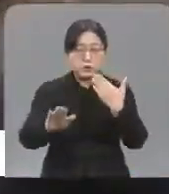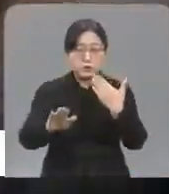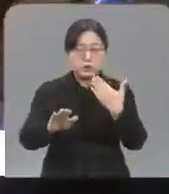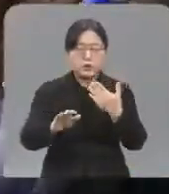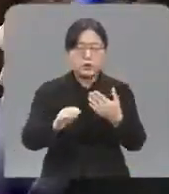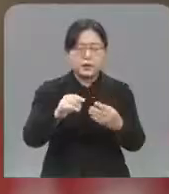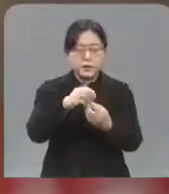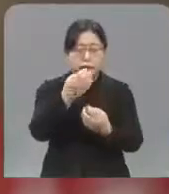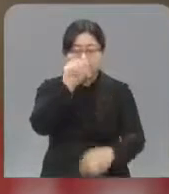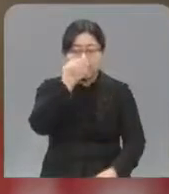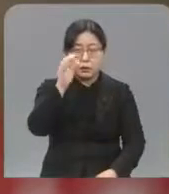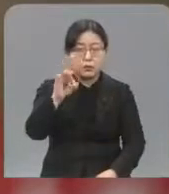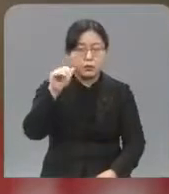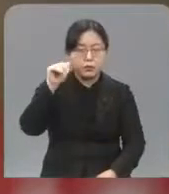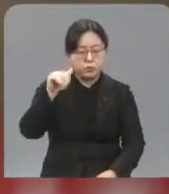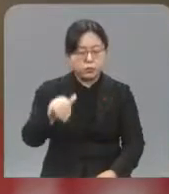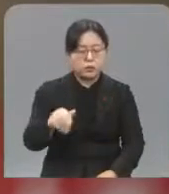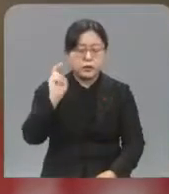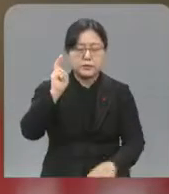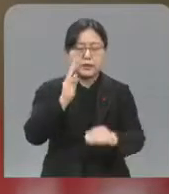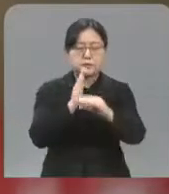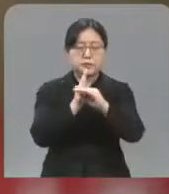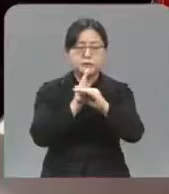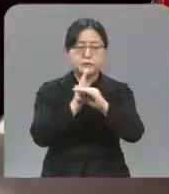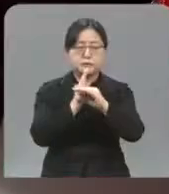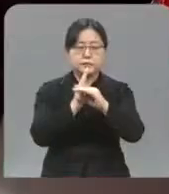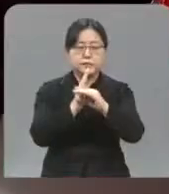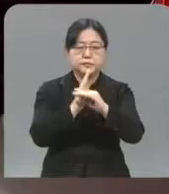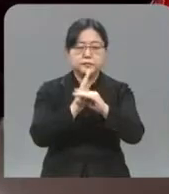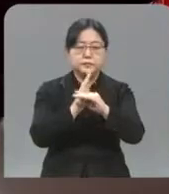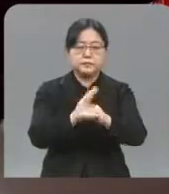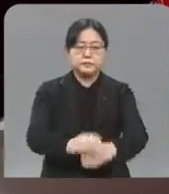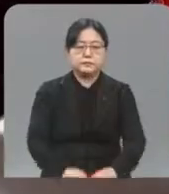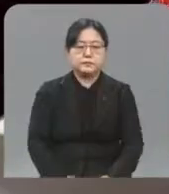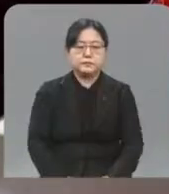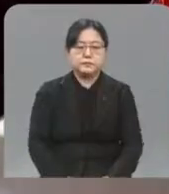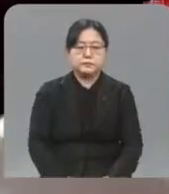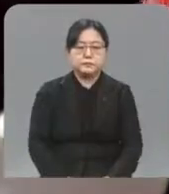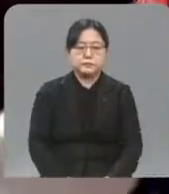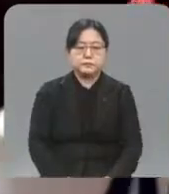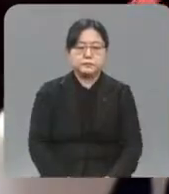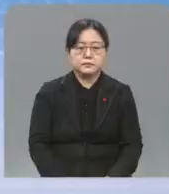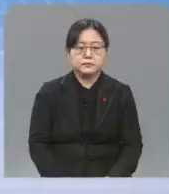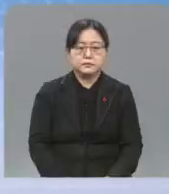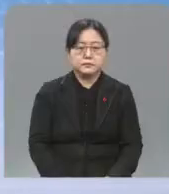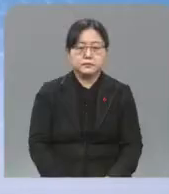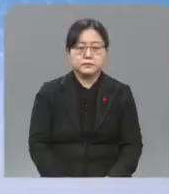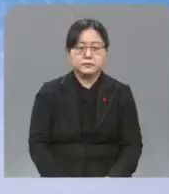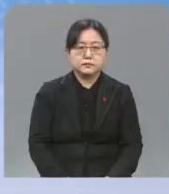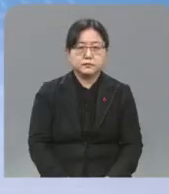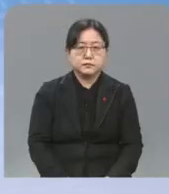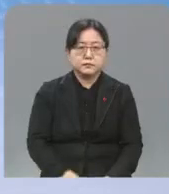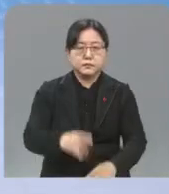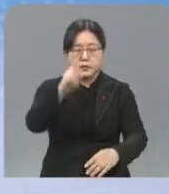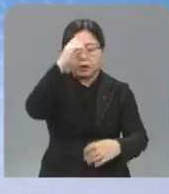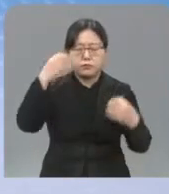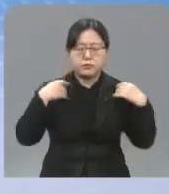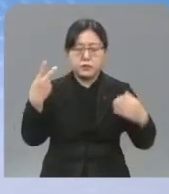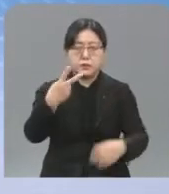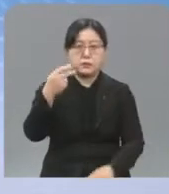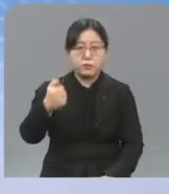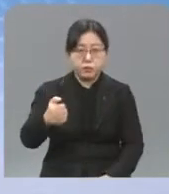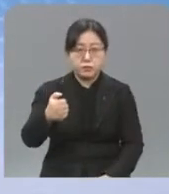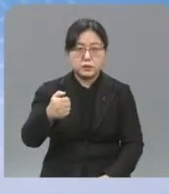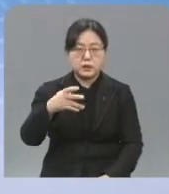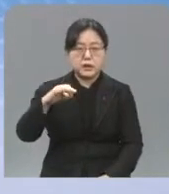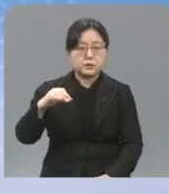딸기 가격이 안정세를 찾을 것으로 내다봤습니다. KBS 뉴스 박지성입니다. 정부가 2050